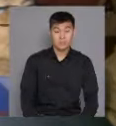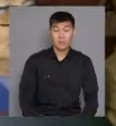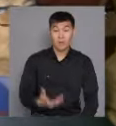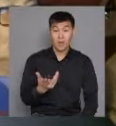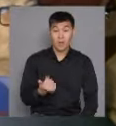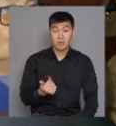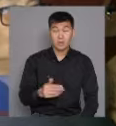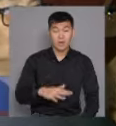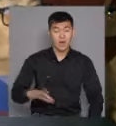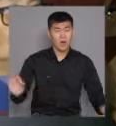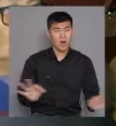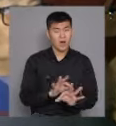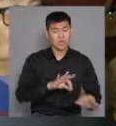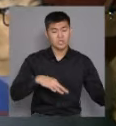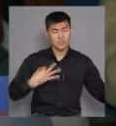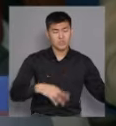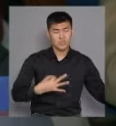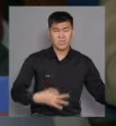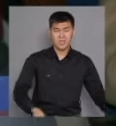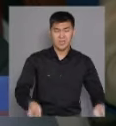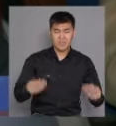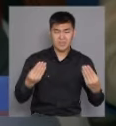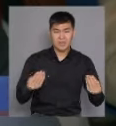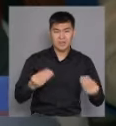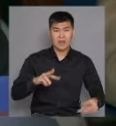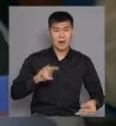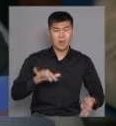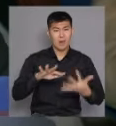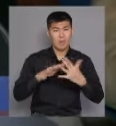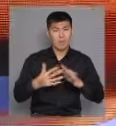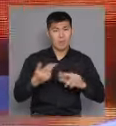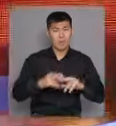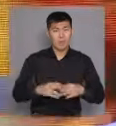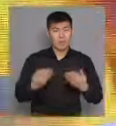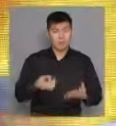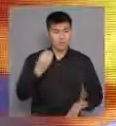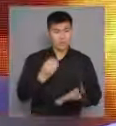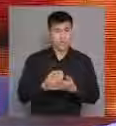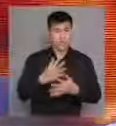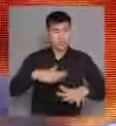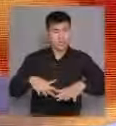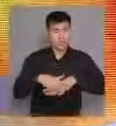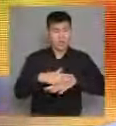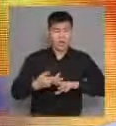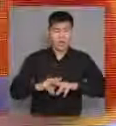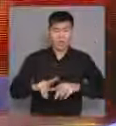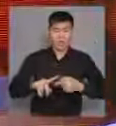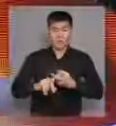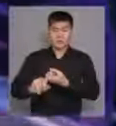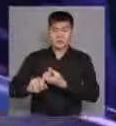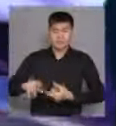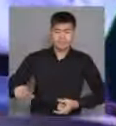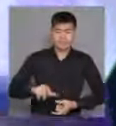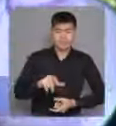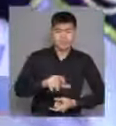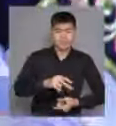Иә, әні қалқыған күйі шалқыған киелі Махамбет талай жырақ таңдақтарын тудырған құтты мекен. Ұлы Жібек жолының бір торабы болған сарайшықтай